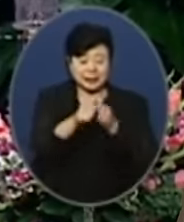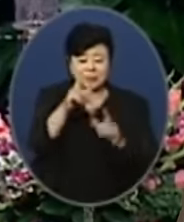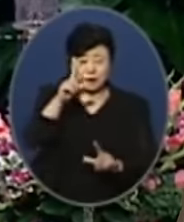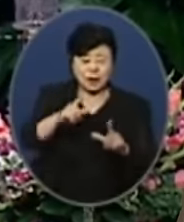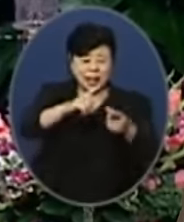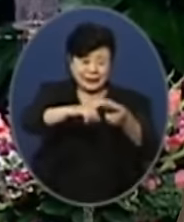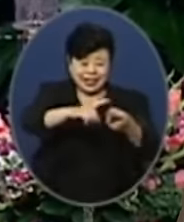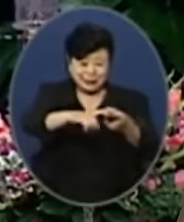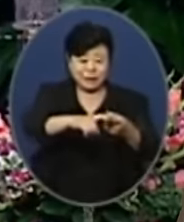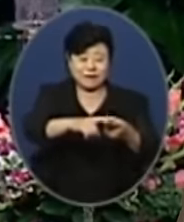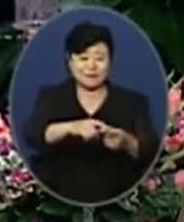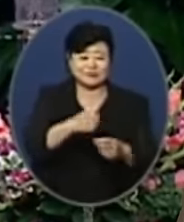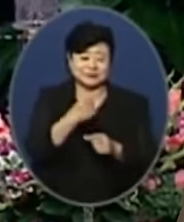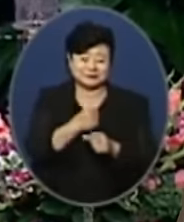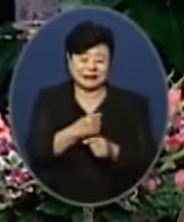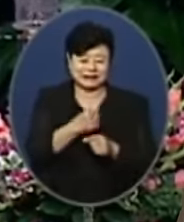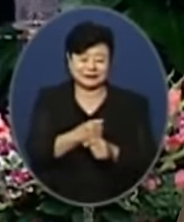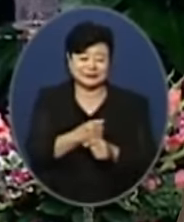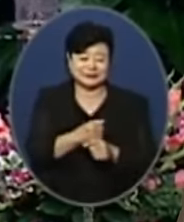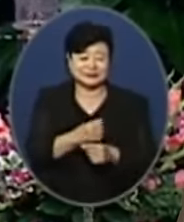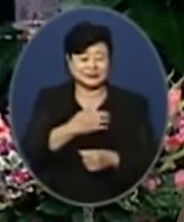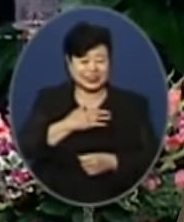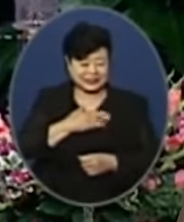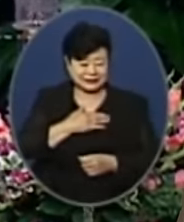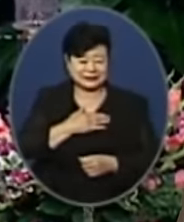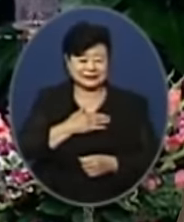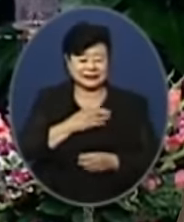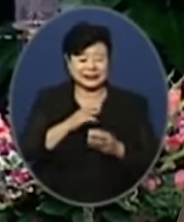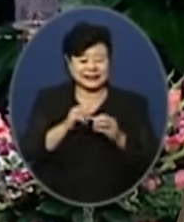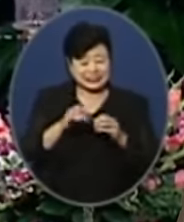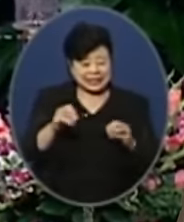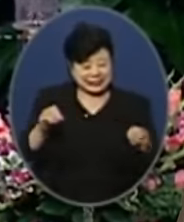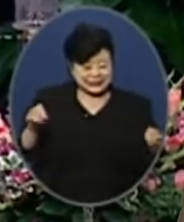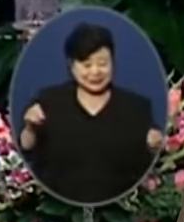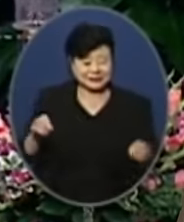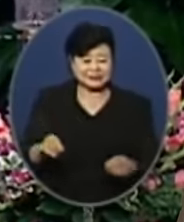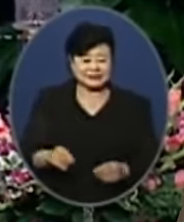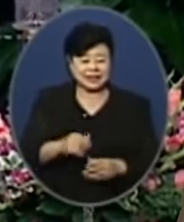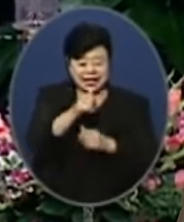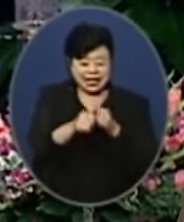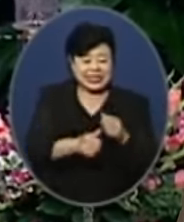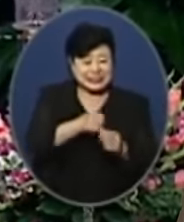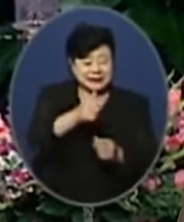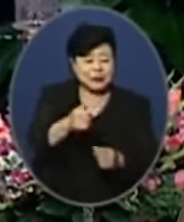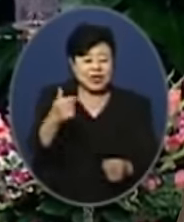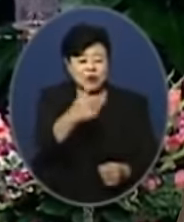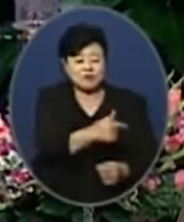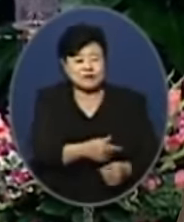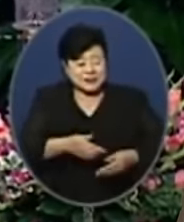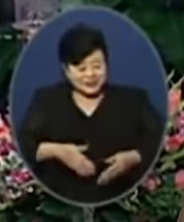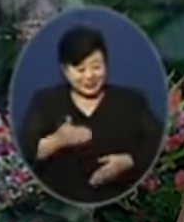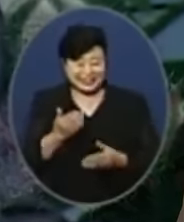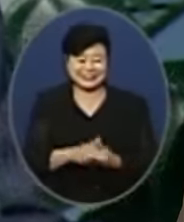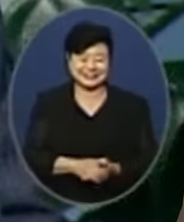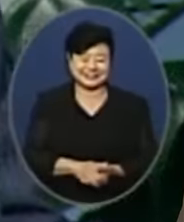형상과 모양대로 지음받은 나는 이 땅에서 하나님의 품에서 태어난